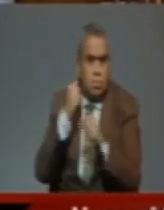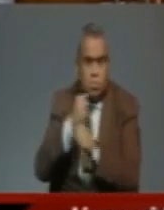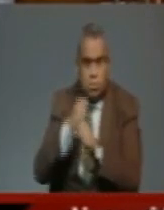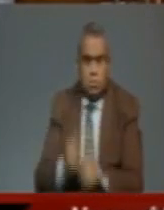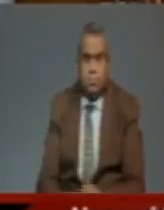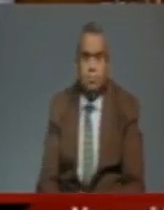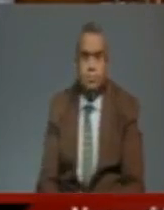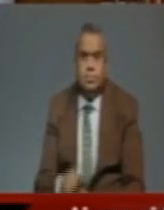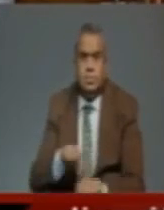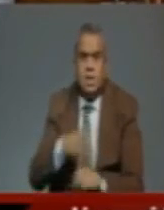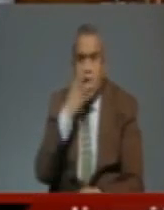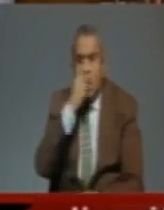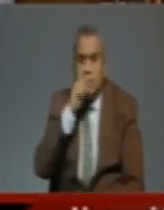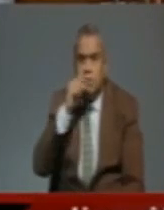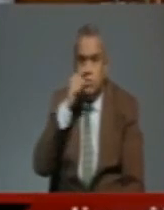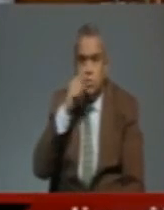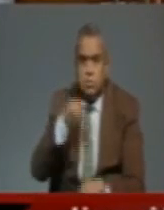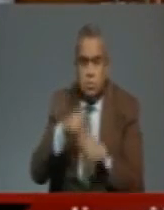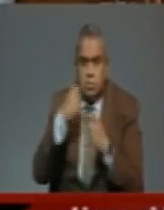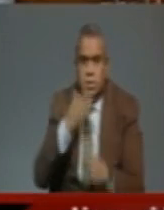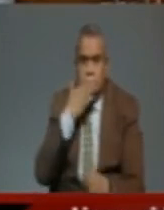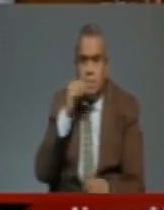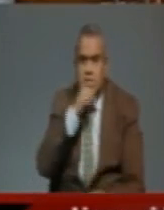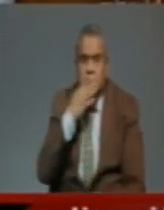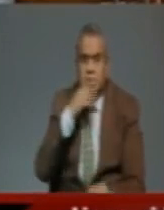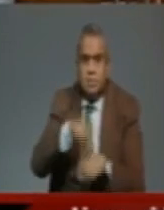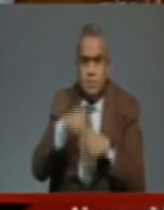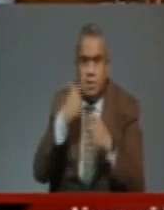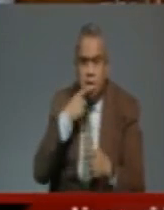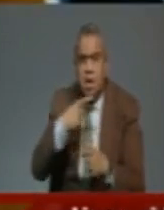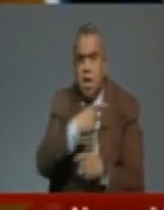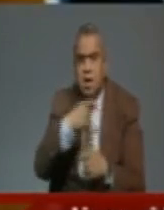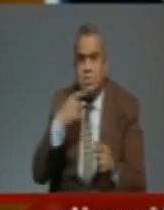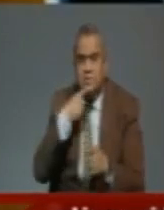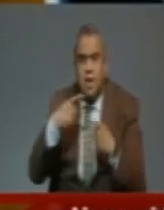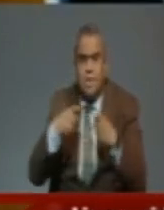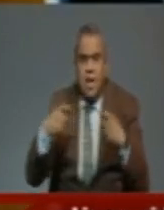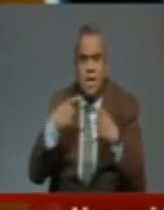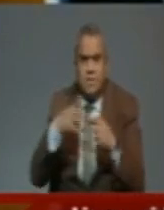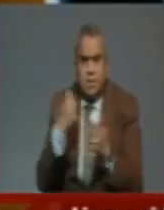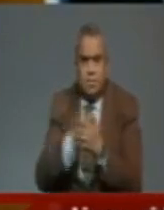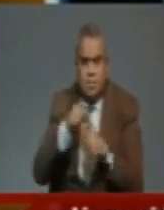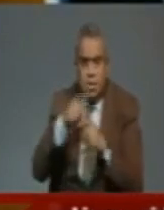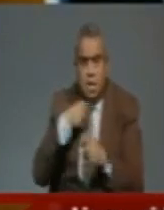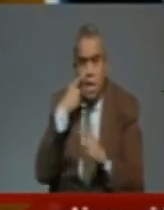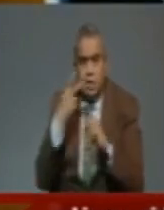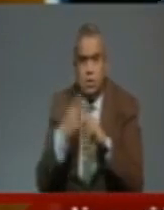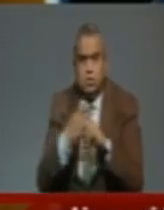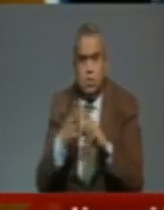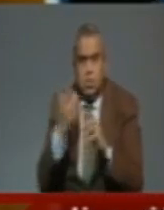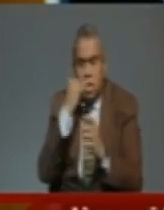هاتشسون كوسكو ام اس سي على رصيف 100 في الدخيله وايضا في السخنه، عشان يبقى عندنا يا